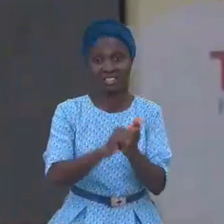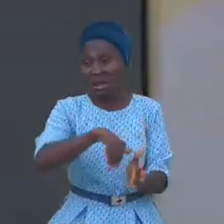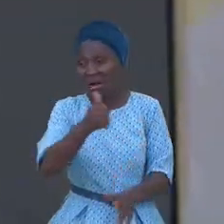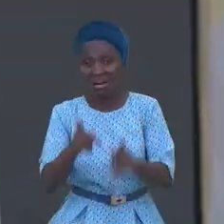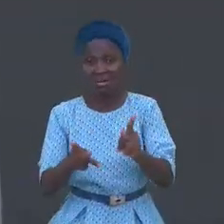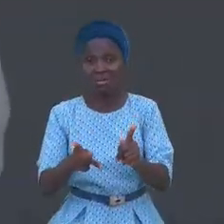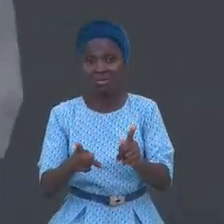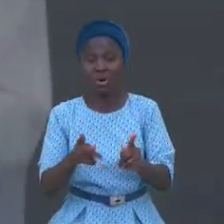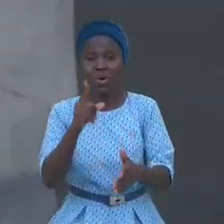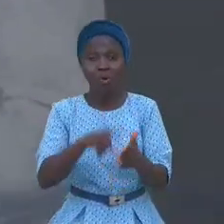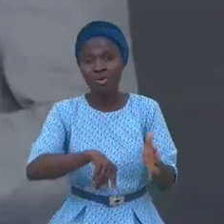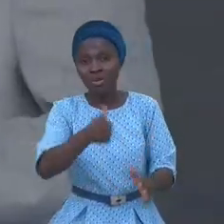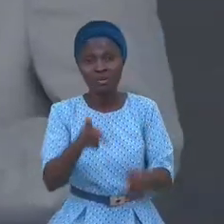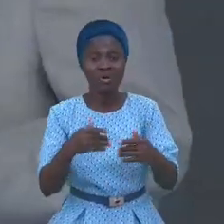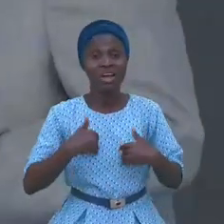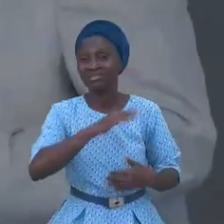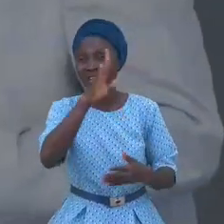Ce qu'on a dit que les autres n'ont jamais fait,